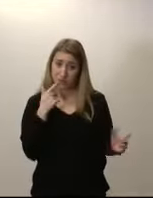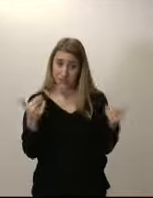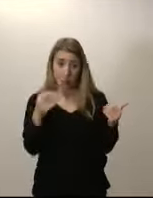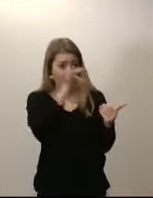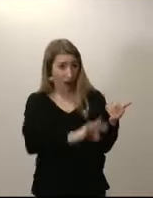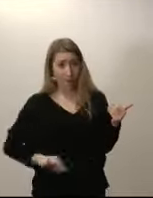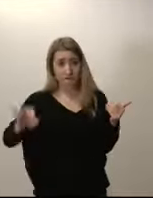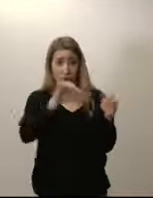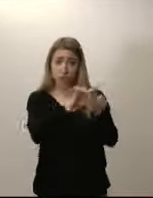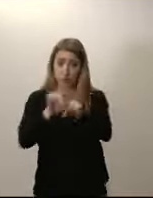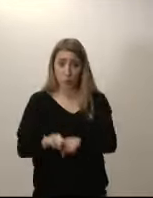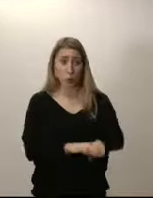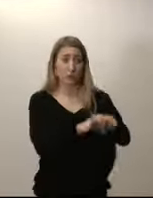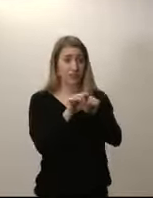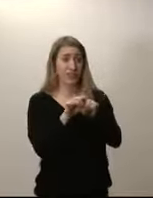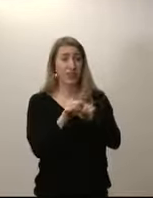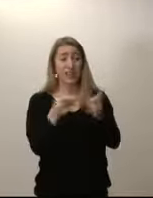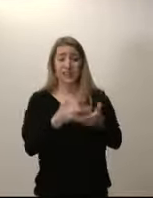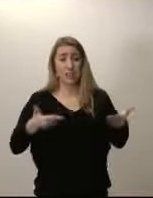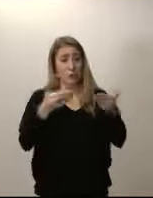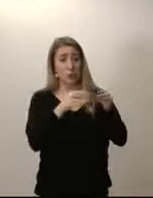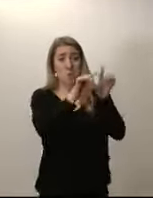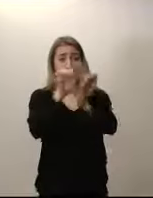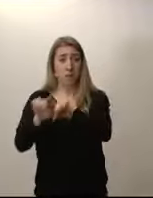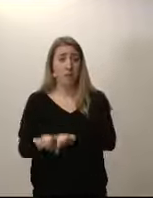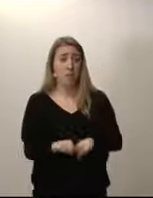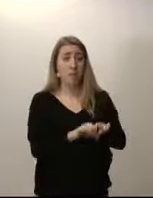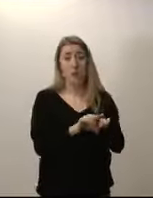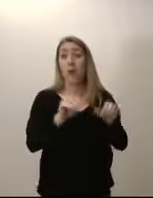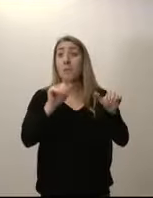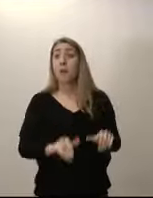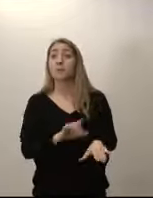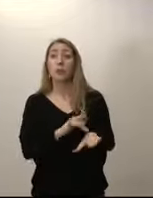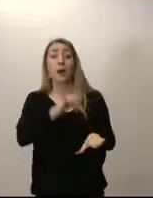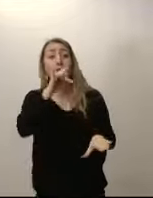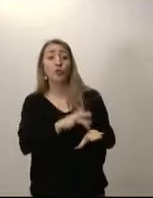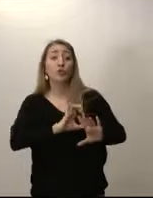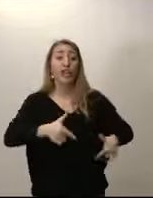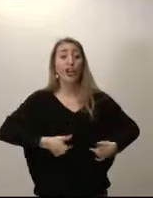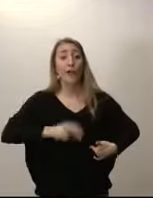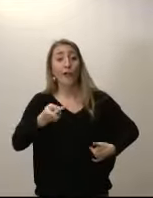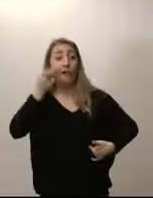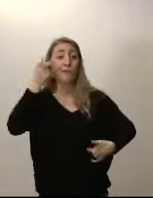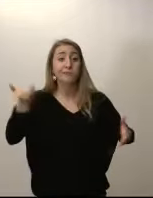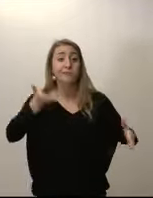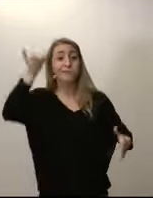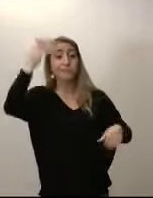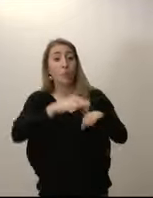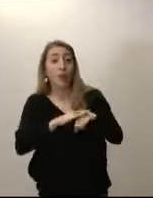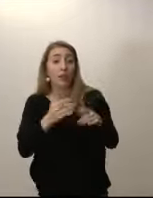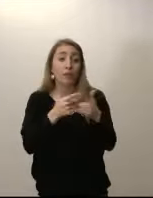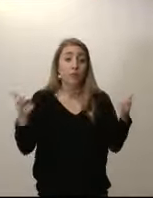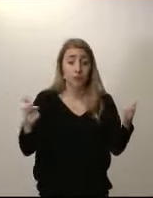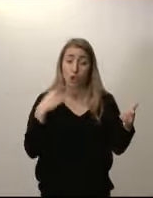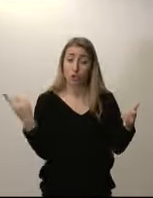vous verrez que les solutions sont identiques. Sans sortir d'HEC, sans sortir d'ESSEC, sans sortir de Polytechnique, on serre la ceinture et tout